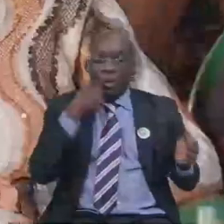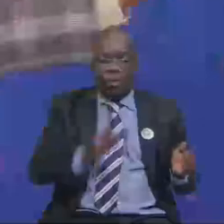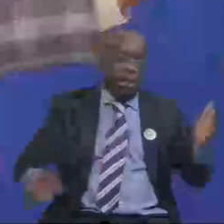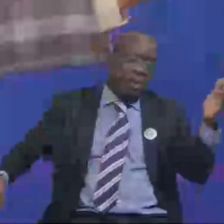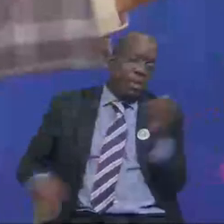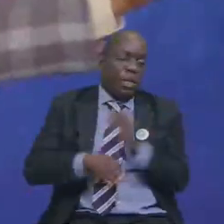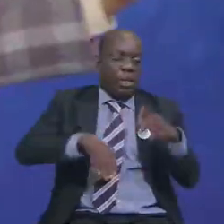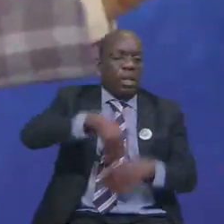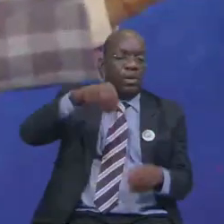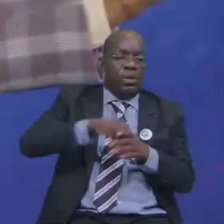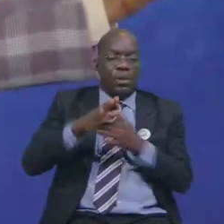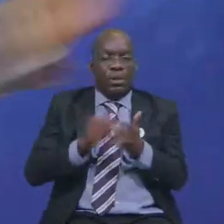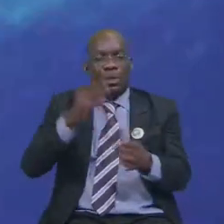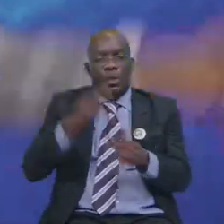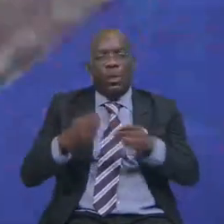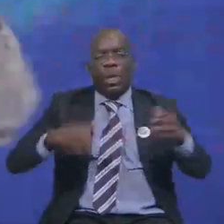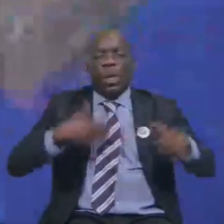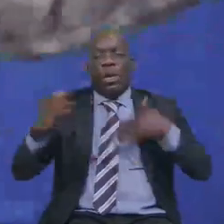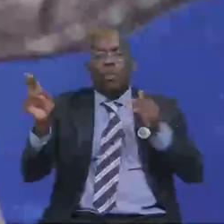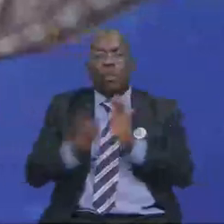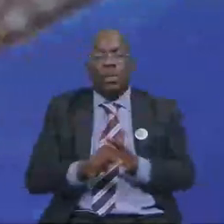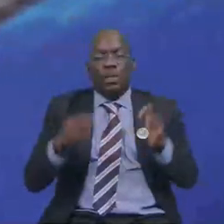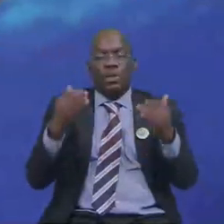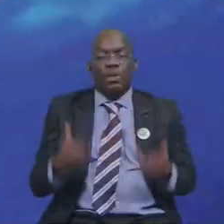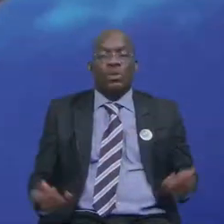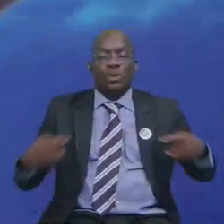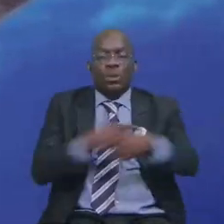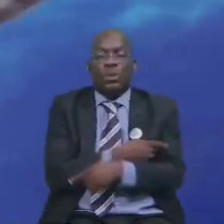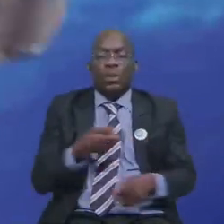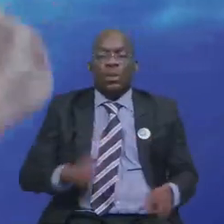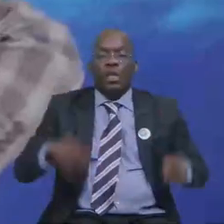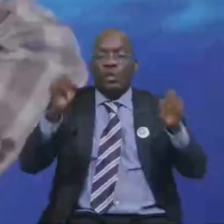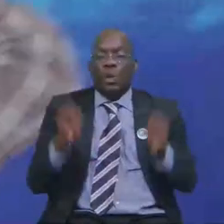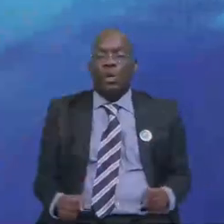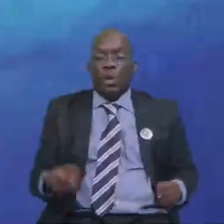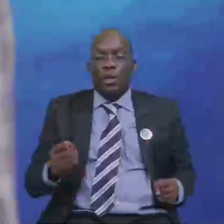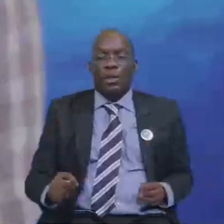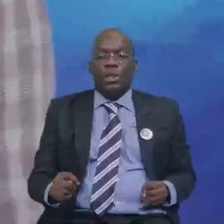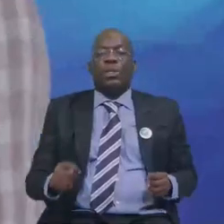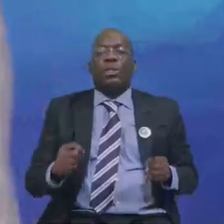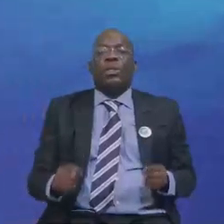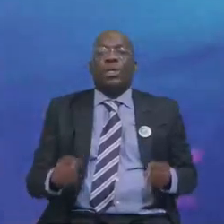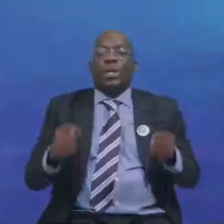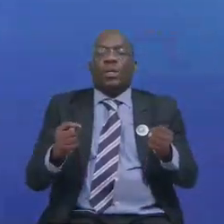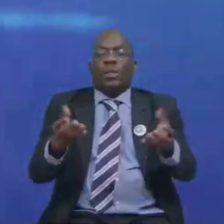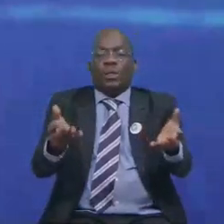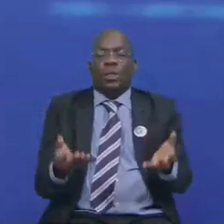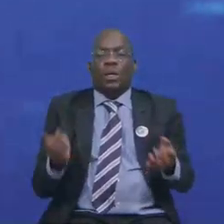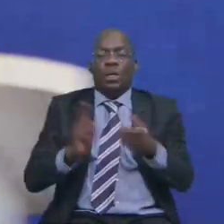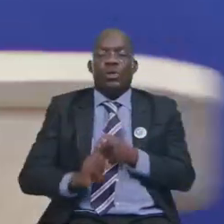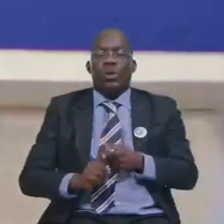l'enthousiasme de vivre la puissance la passion de vivre et la passion de courir